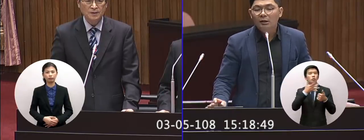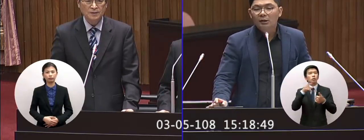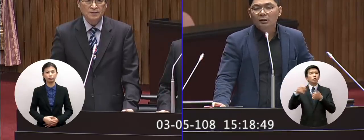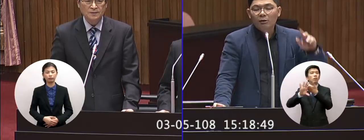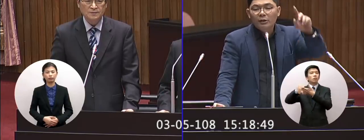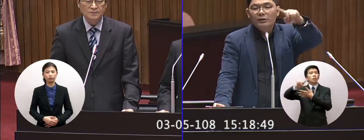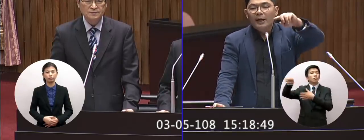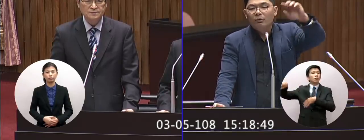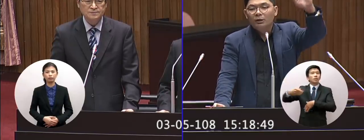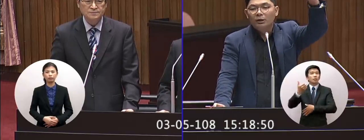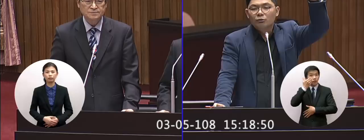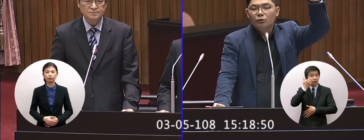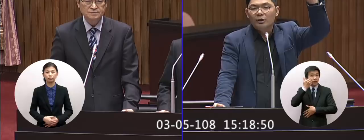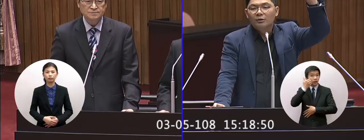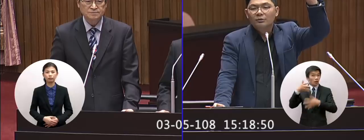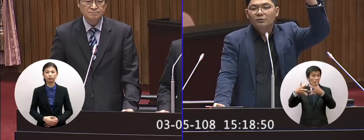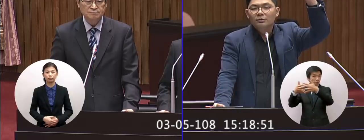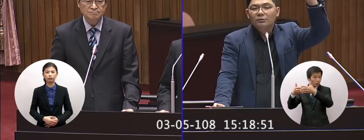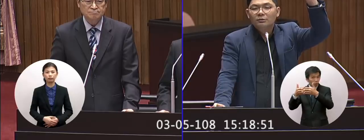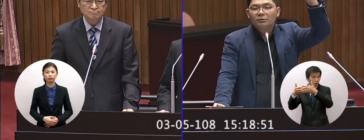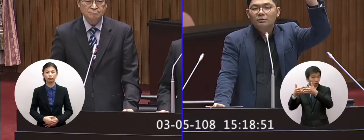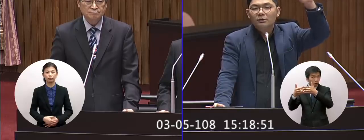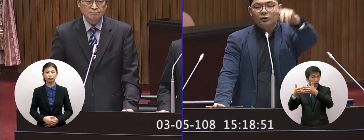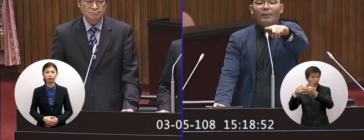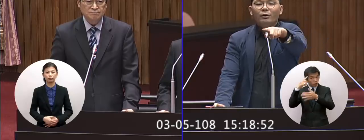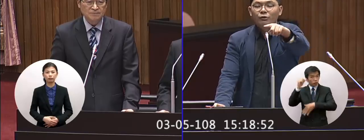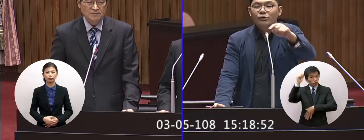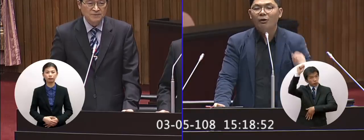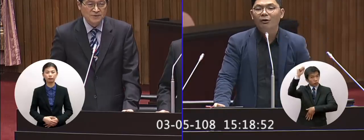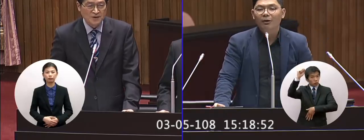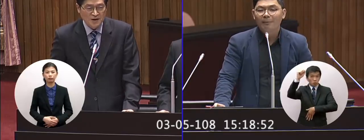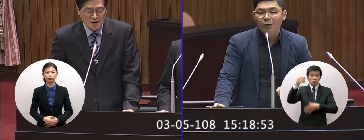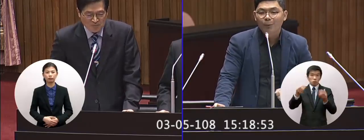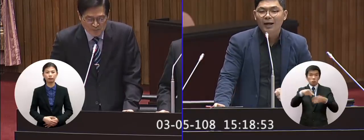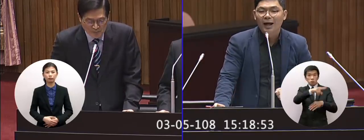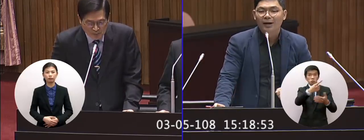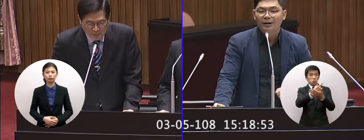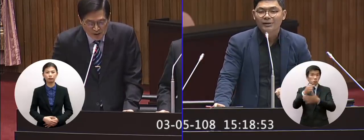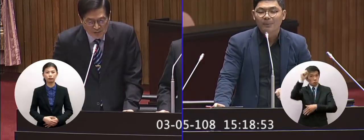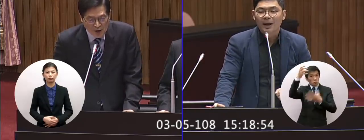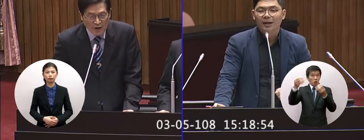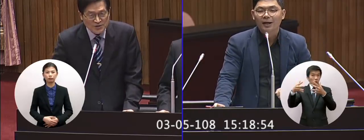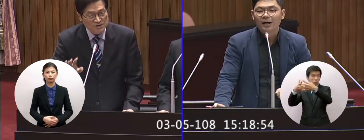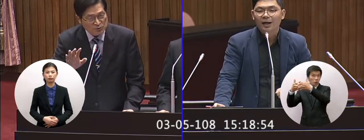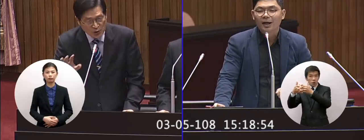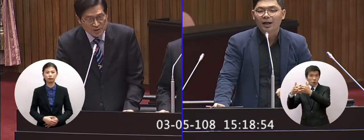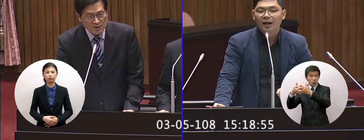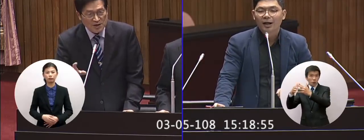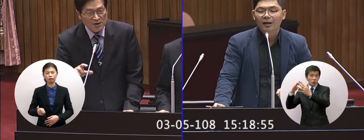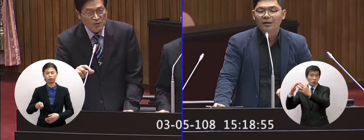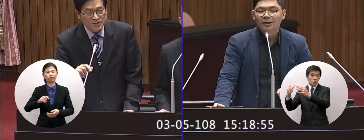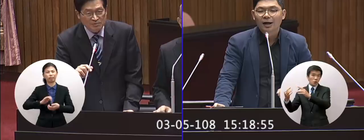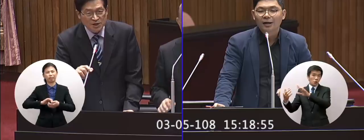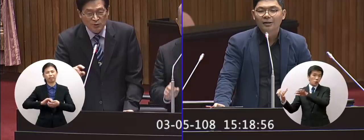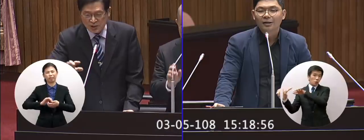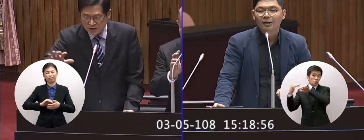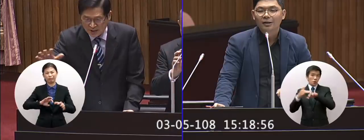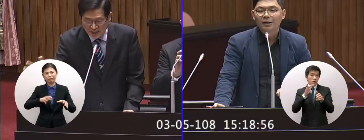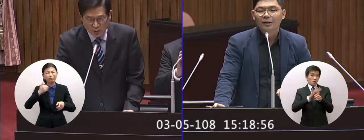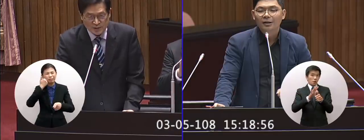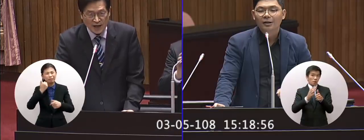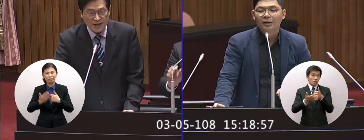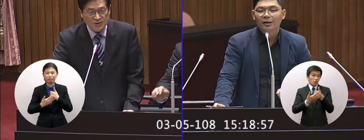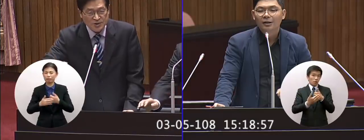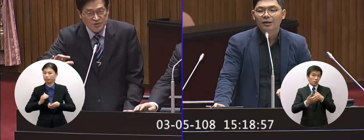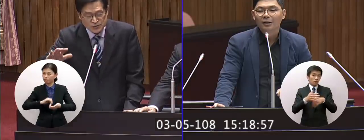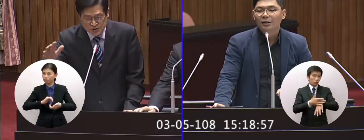国家？认为是美国的举手，都没有举手。美国不会来哦，那怎么办？ 委员，这是不确定的。为什么？因为其